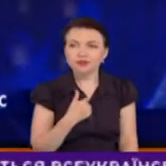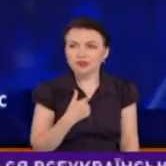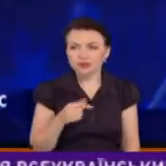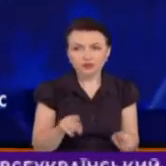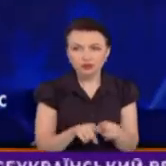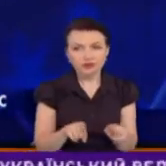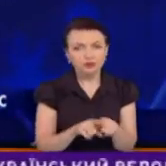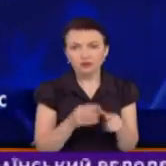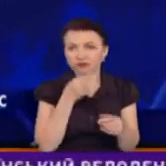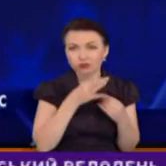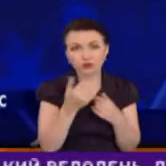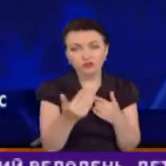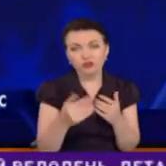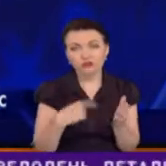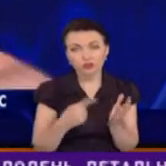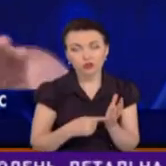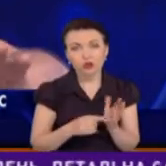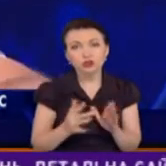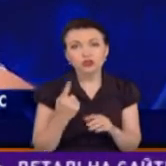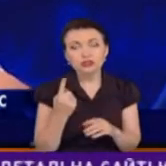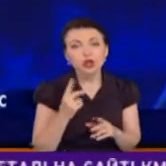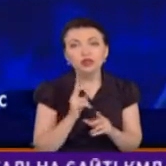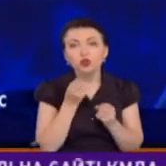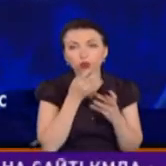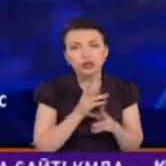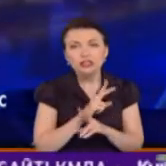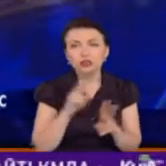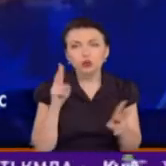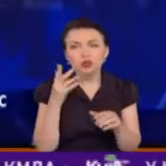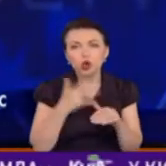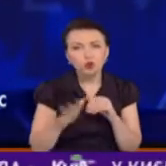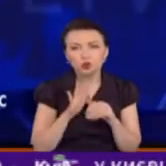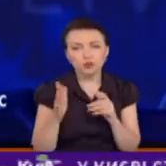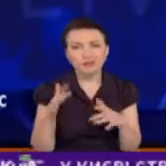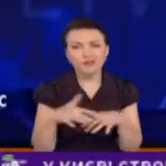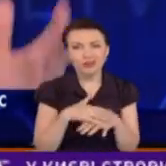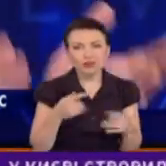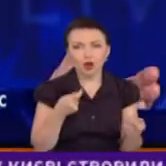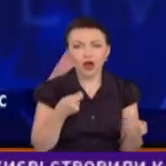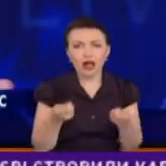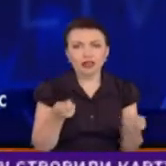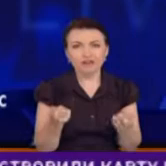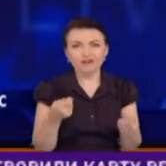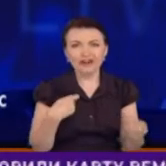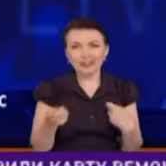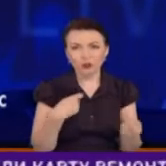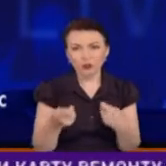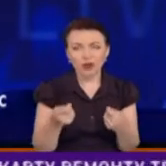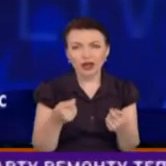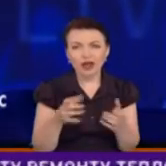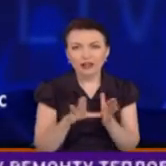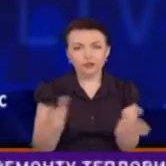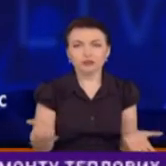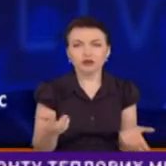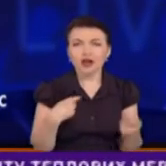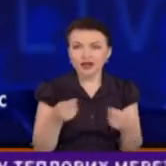само, відповідаючи на ваше питання, почав би з одного. Добре, ніхто поки не розуміє нічого в ринку електроенергії. На ринок газу вже всі подивилися.